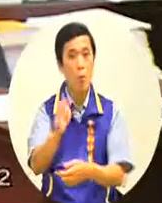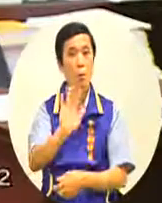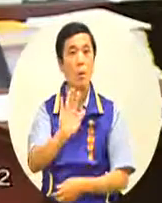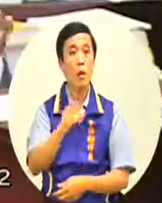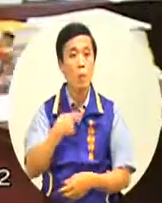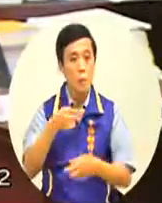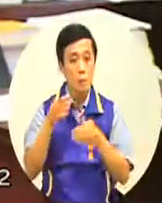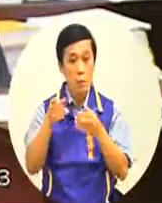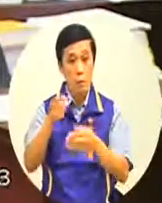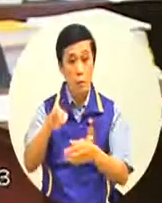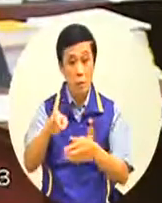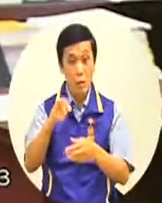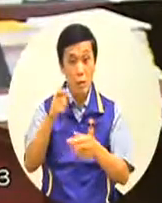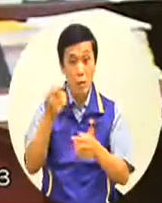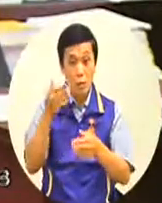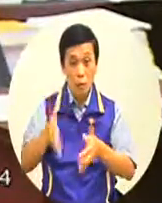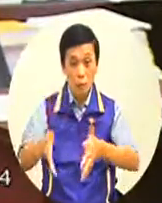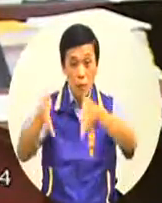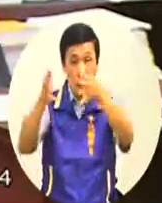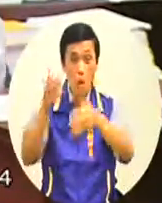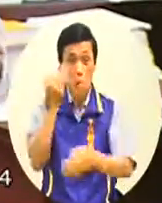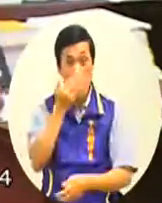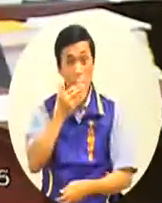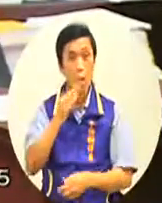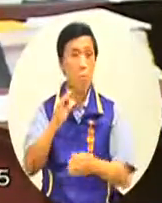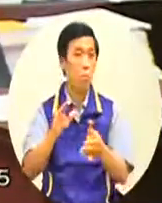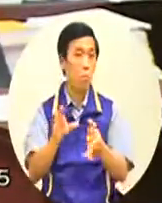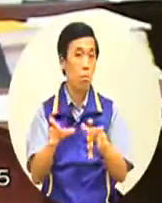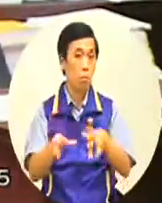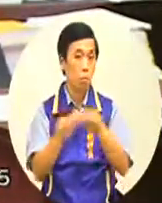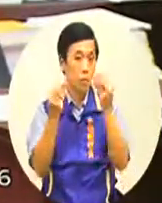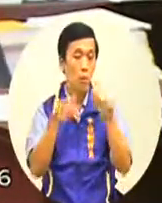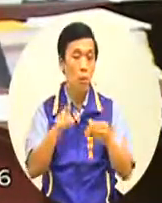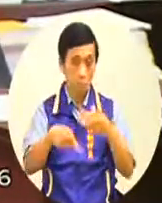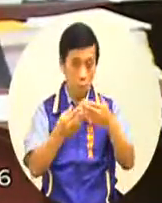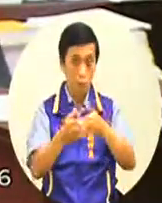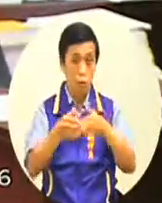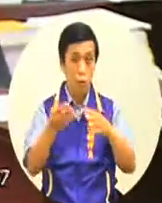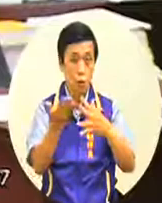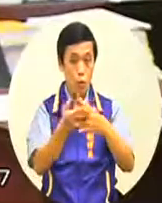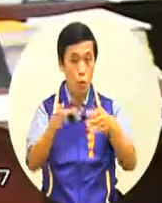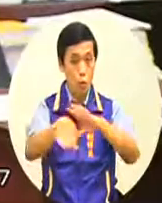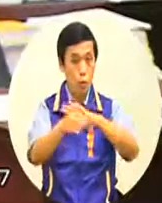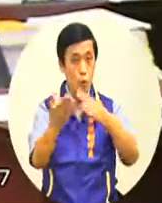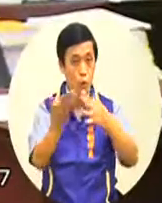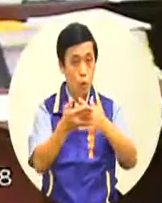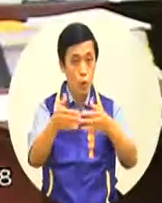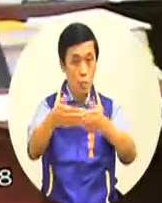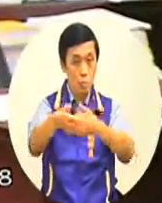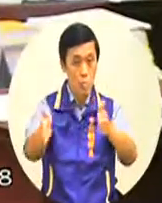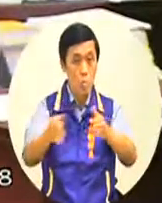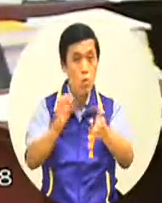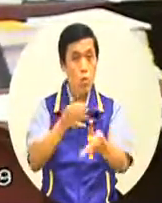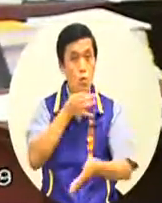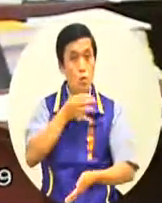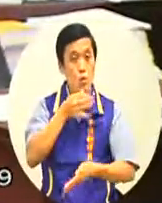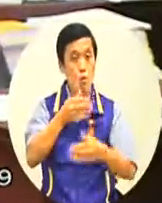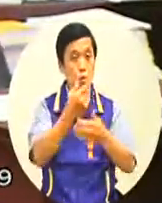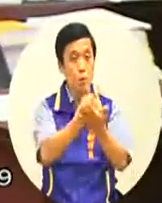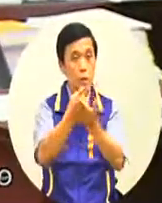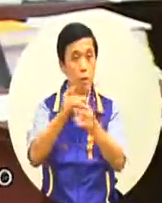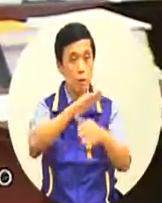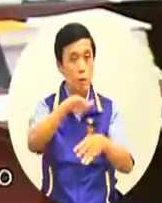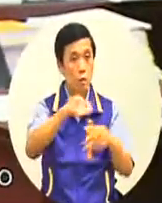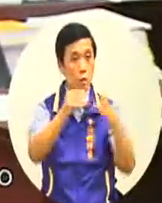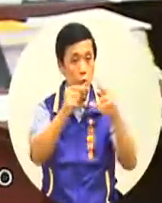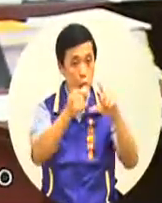亮很华丽的建筑物，我们只需要一个空间，把我们的软体服务可以放到每一个社区里面、每一个邻里里面去